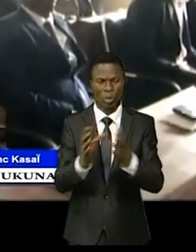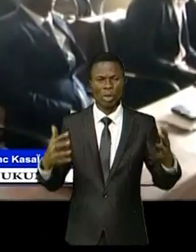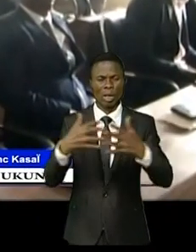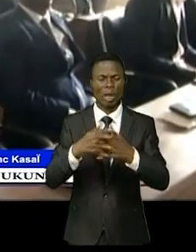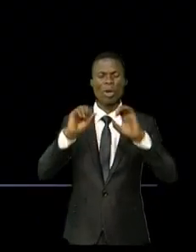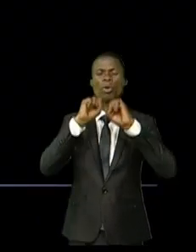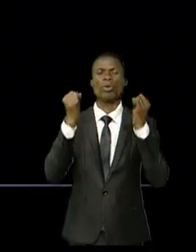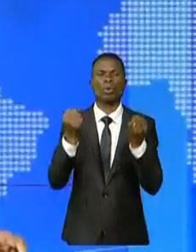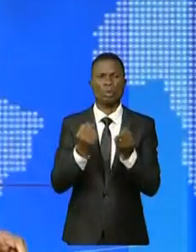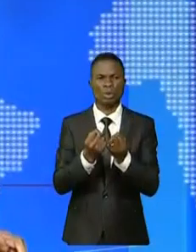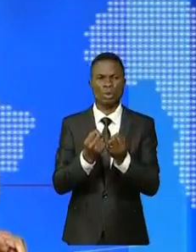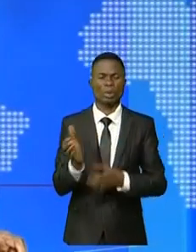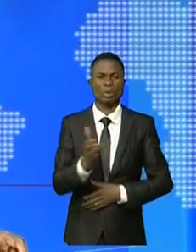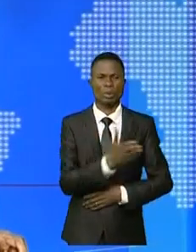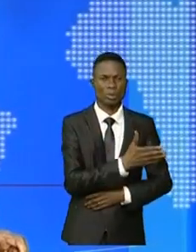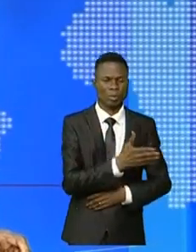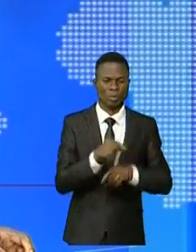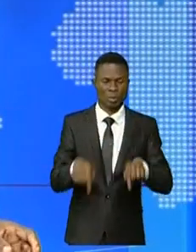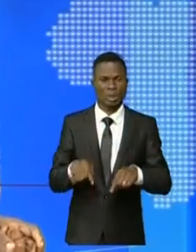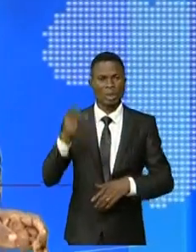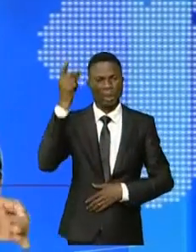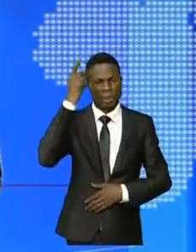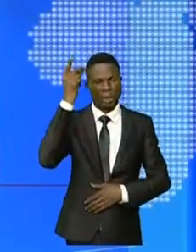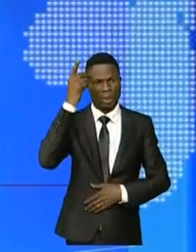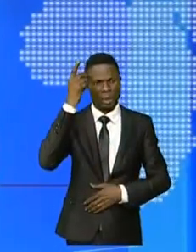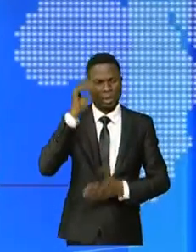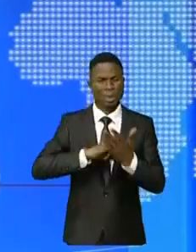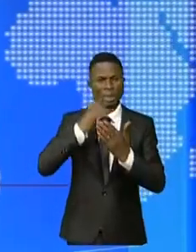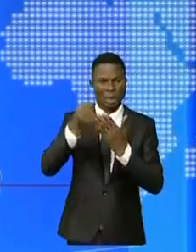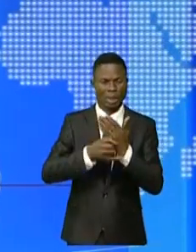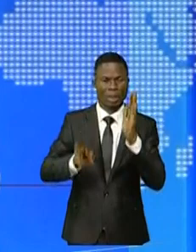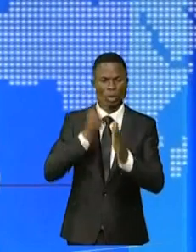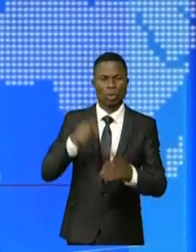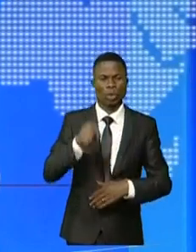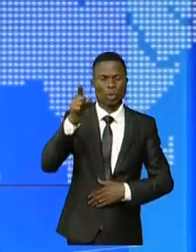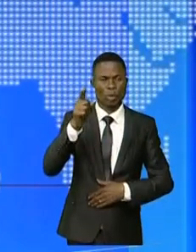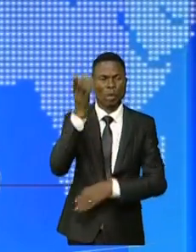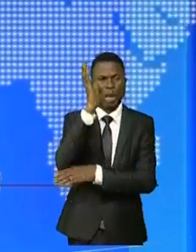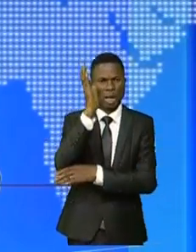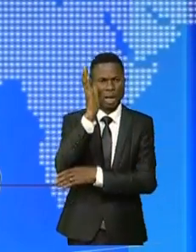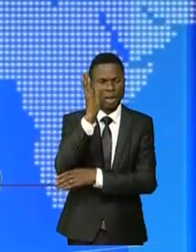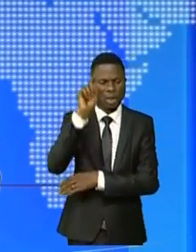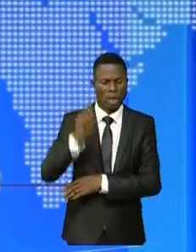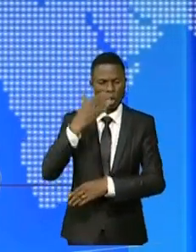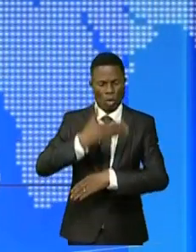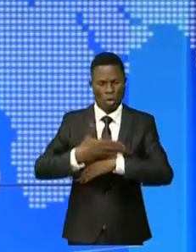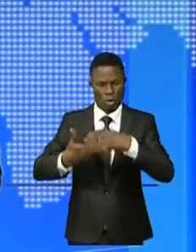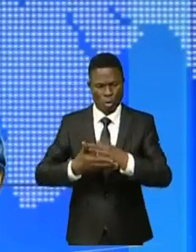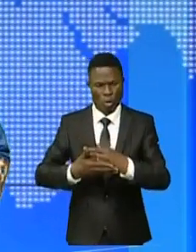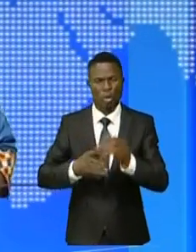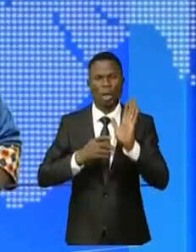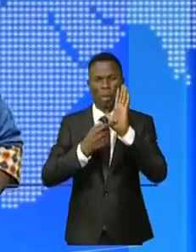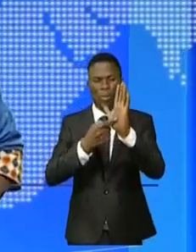sociale. Retour ici à Kinshasa avec le projet de 12 millions d'arbres du groupe Colruyt est présenté ce